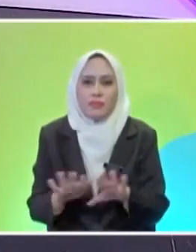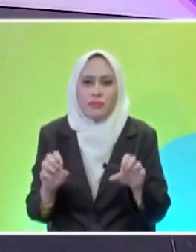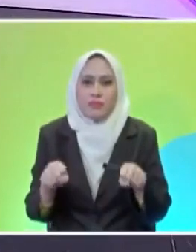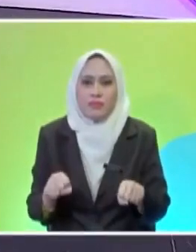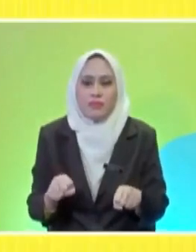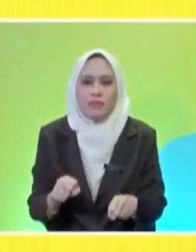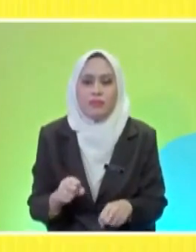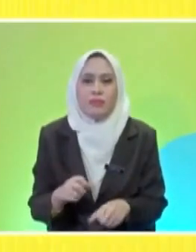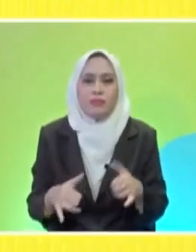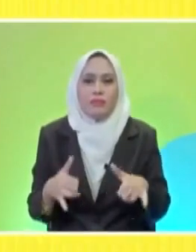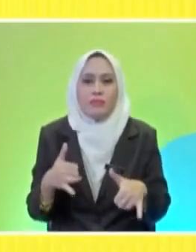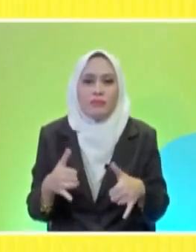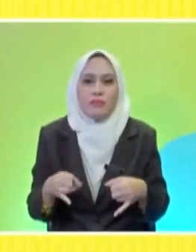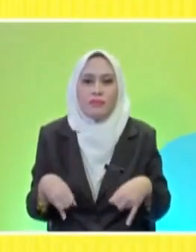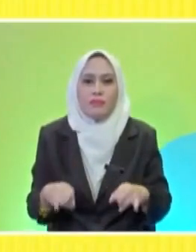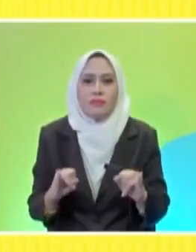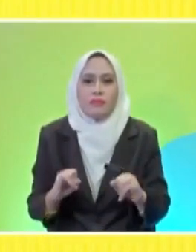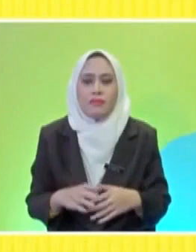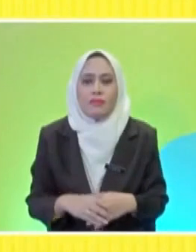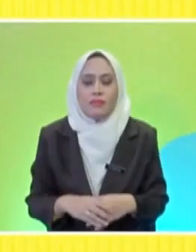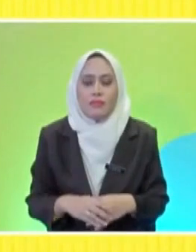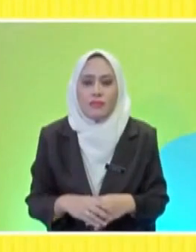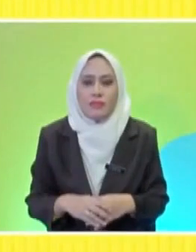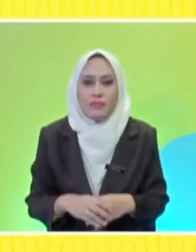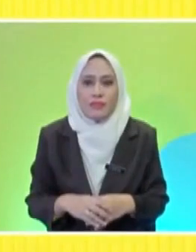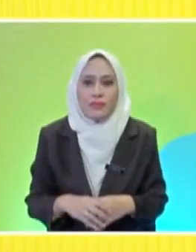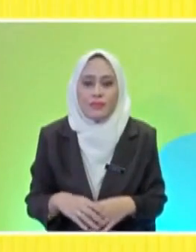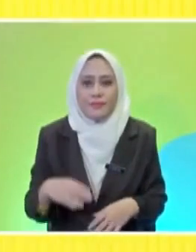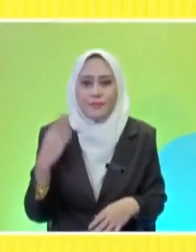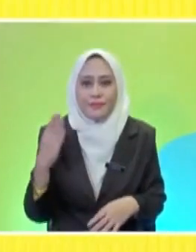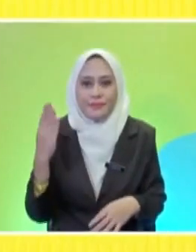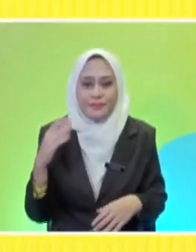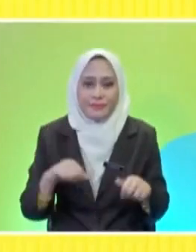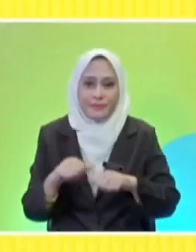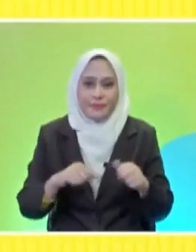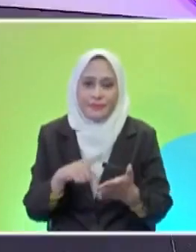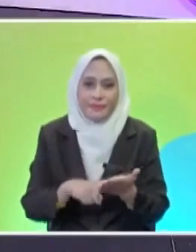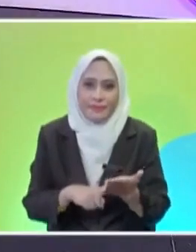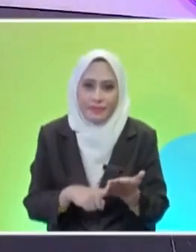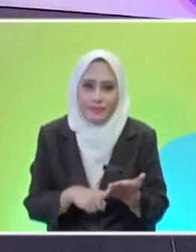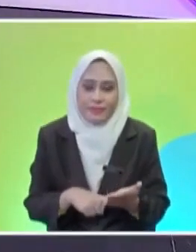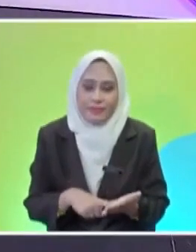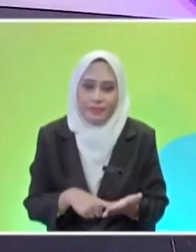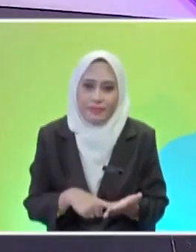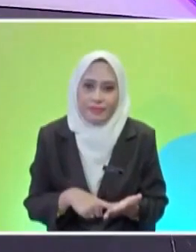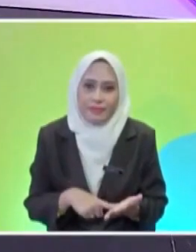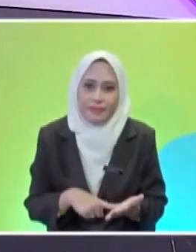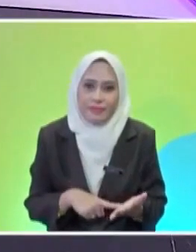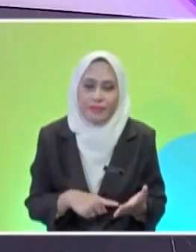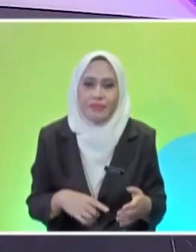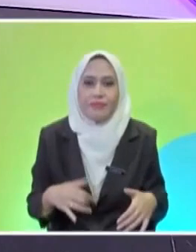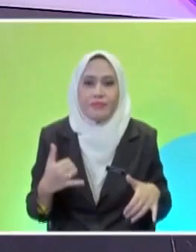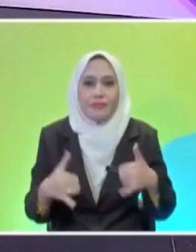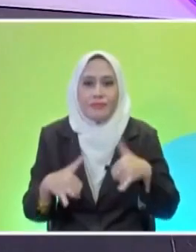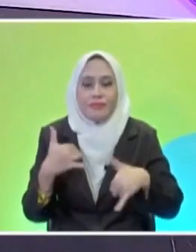Ya? Bahaya tau. Apa lagi aktiviti riadah petang yang kita boleh main? Saya tahu, cikgu. Memang petang masa untuk saya